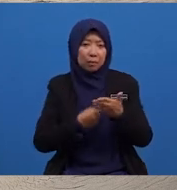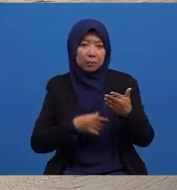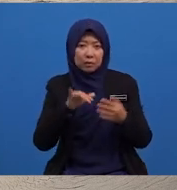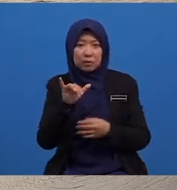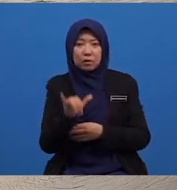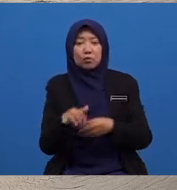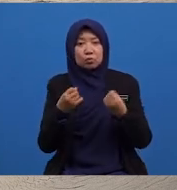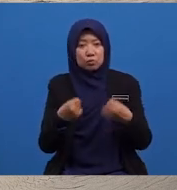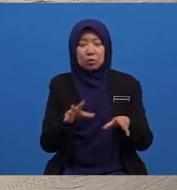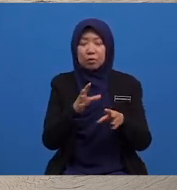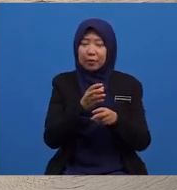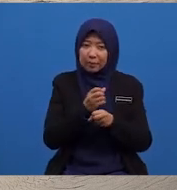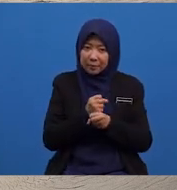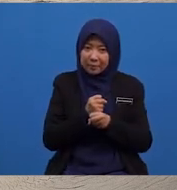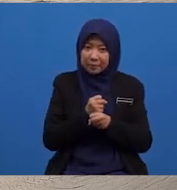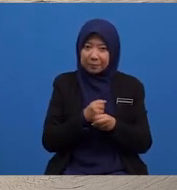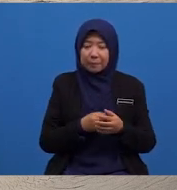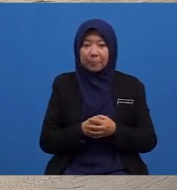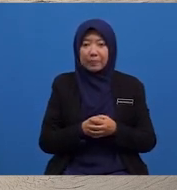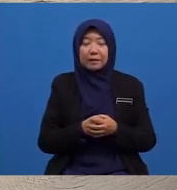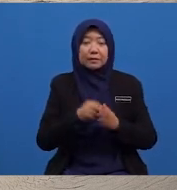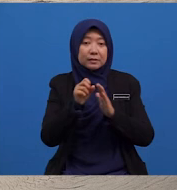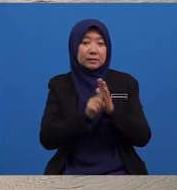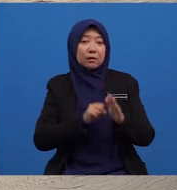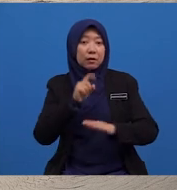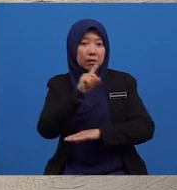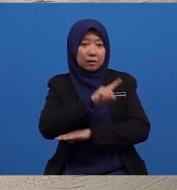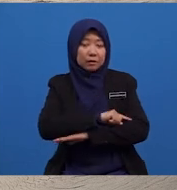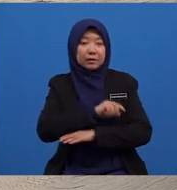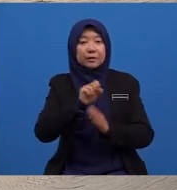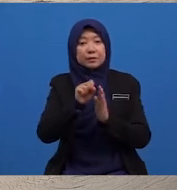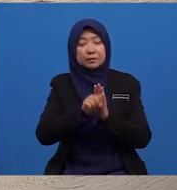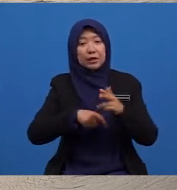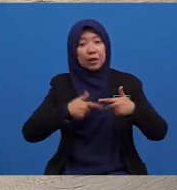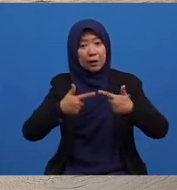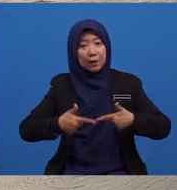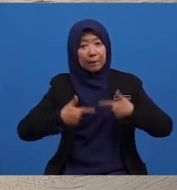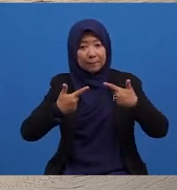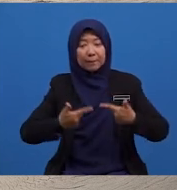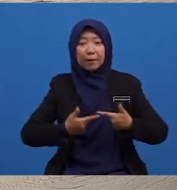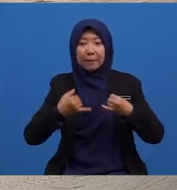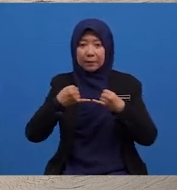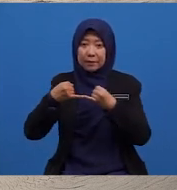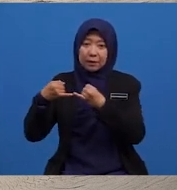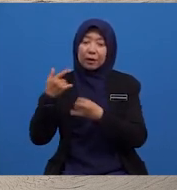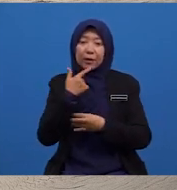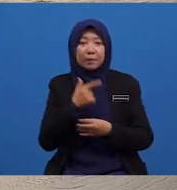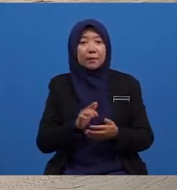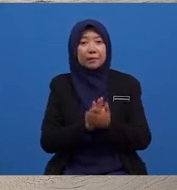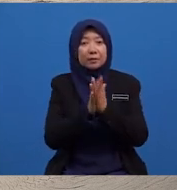sudah didapati. C. Sehari selembar benang lama-lama menjadi